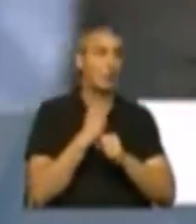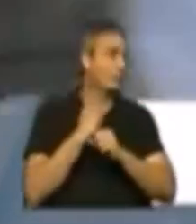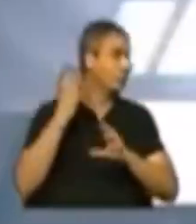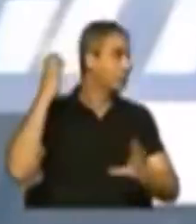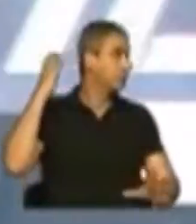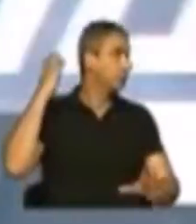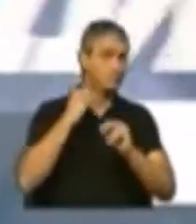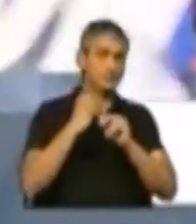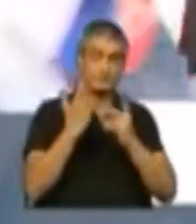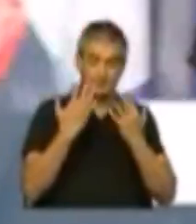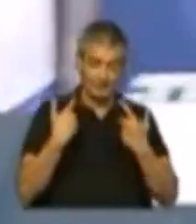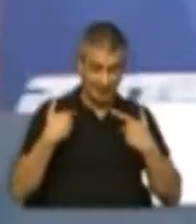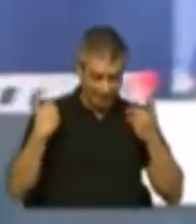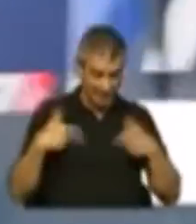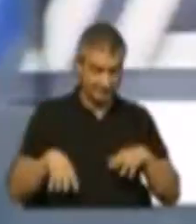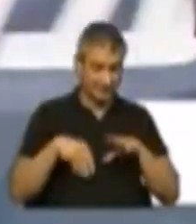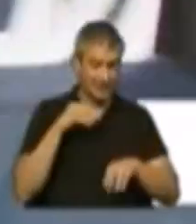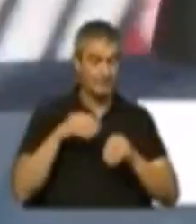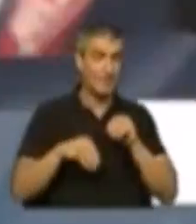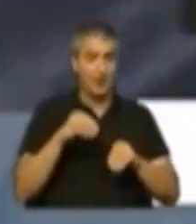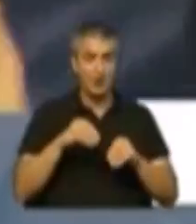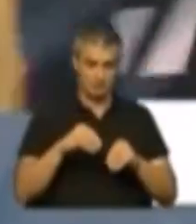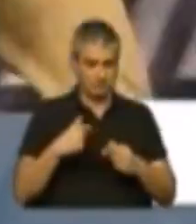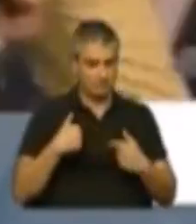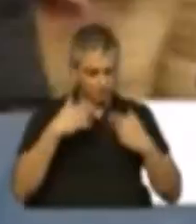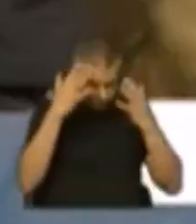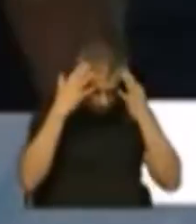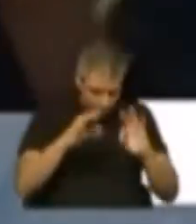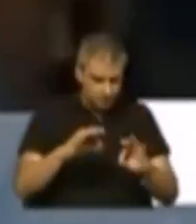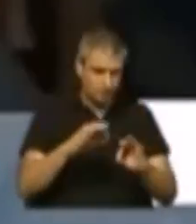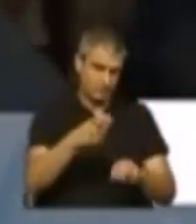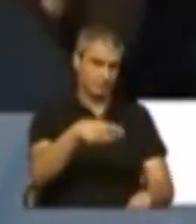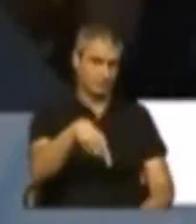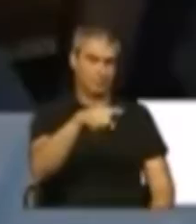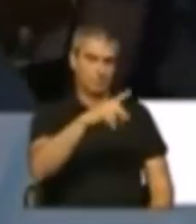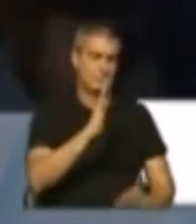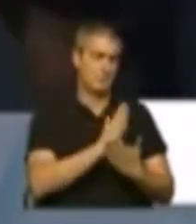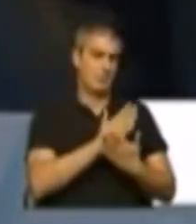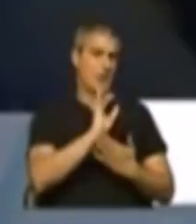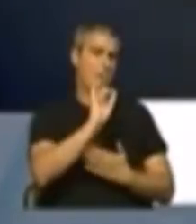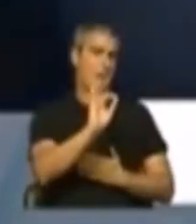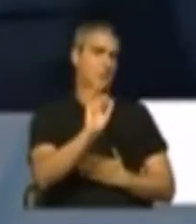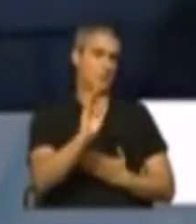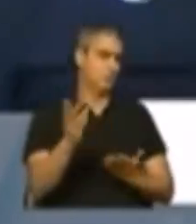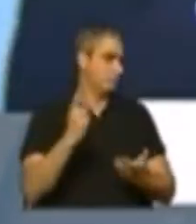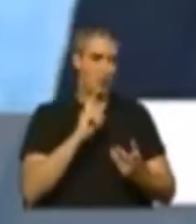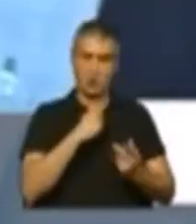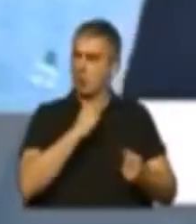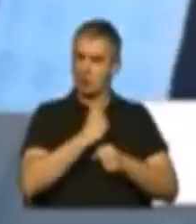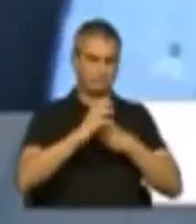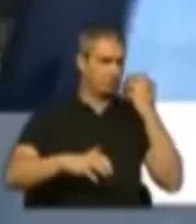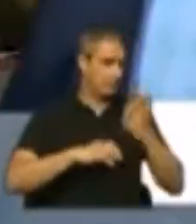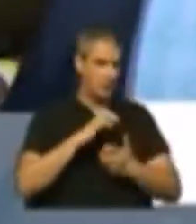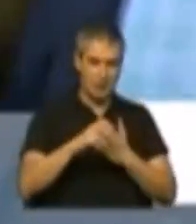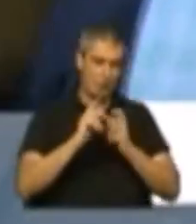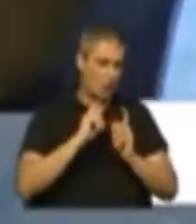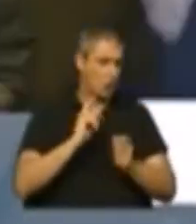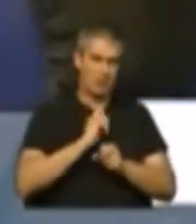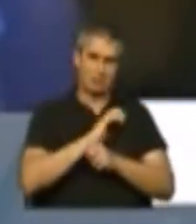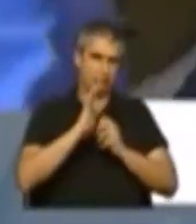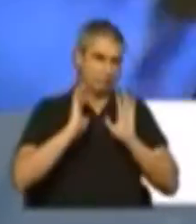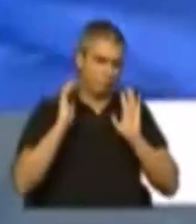פעם, שכשהפסידה בפריימריז, כיבדה לחלוטין את ההחלטה. לא הפכתי שולחן, לא שרפתי את